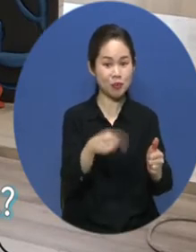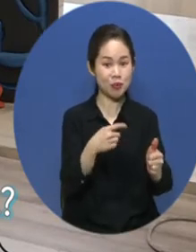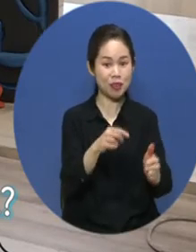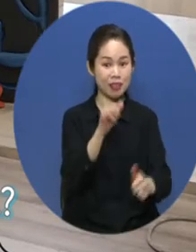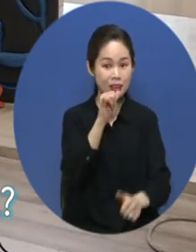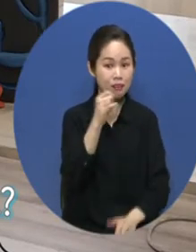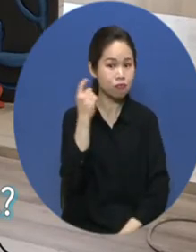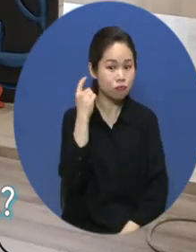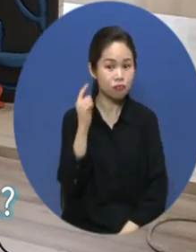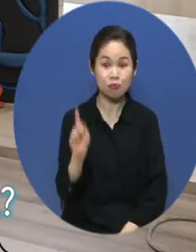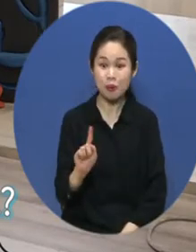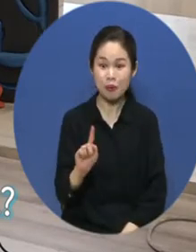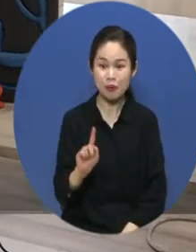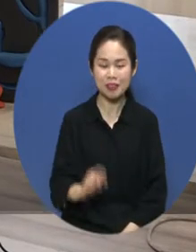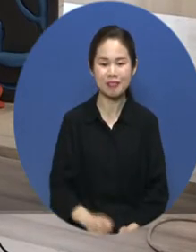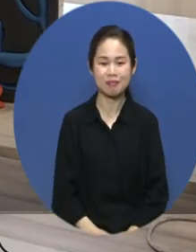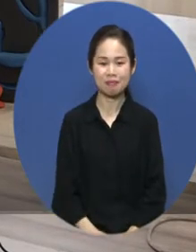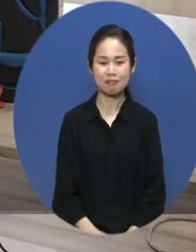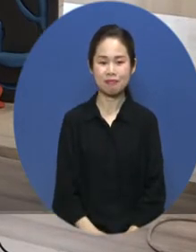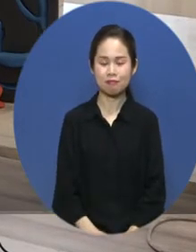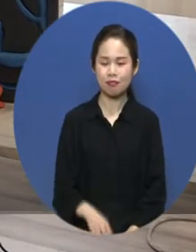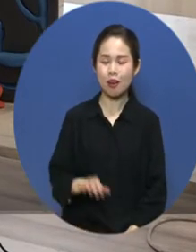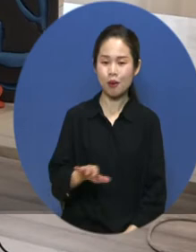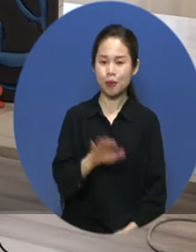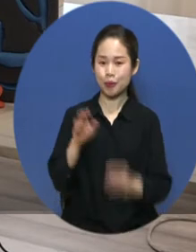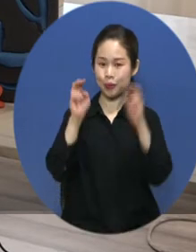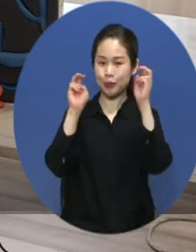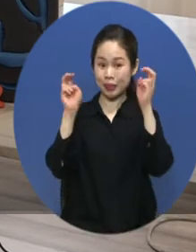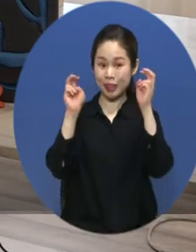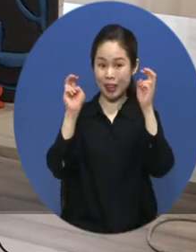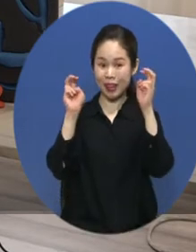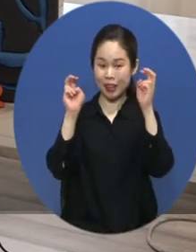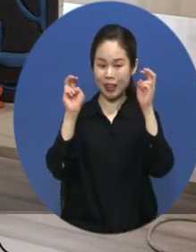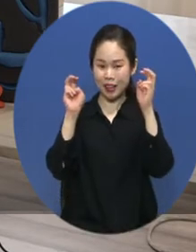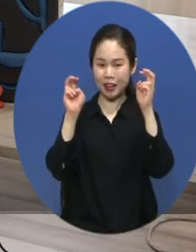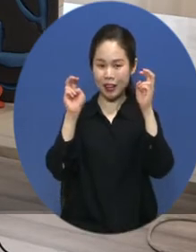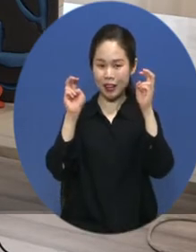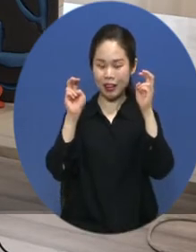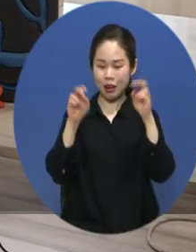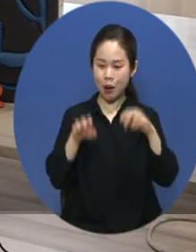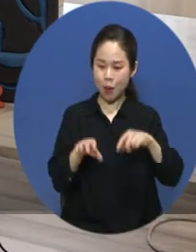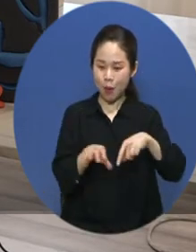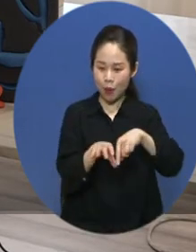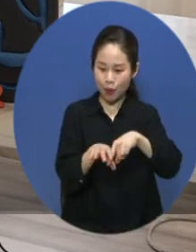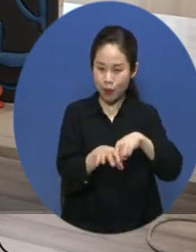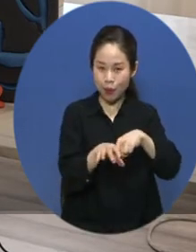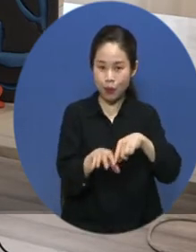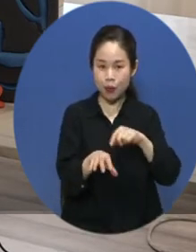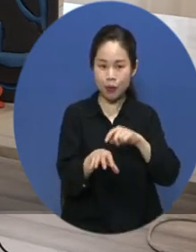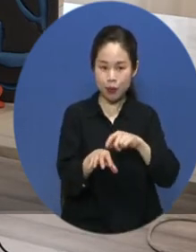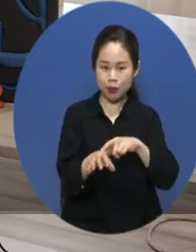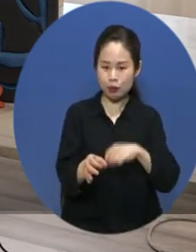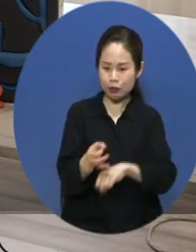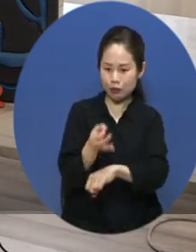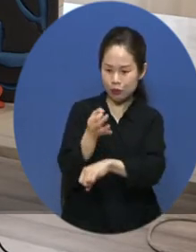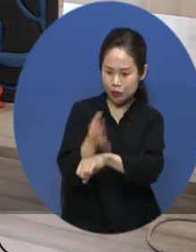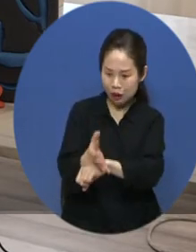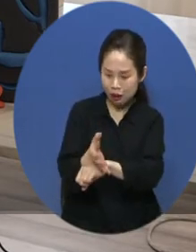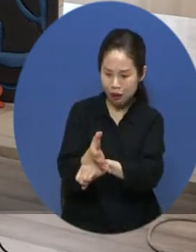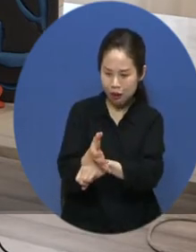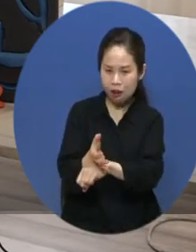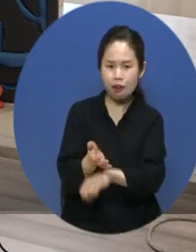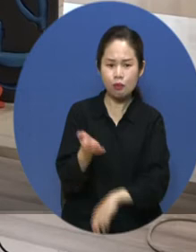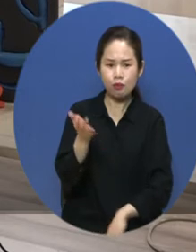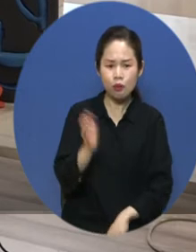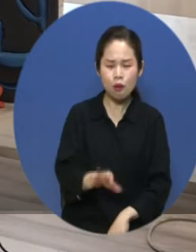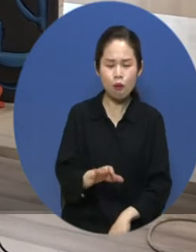들었습니다. 네, 저희 같은 경우에는 그 보조기구가 어떻게 보면 컴퓨터라고 치면은 컴퓨터는